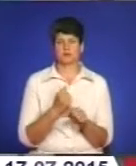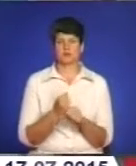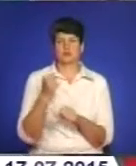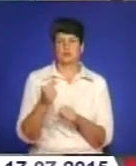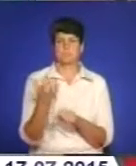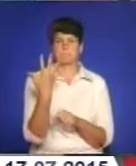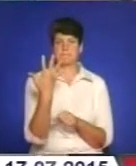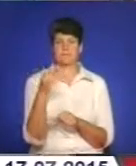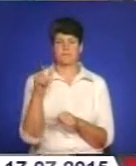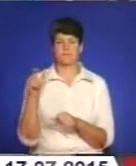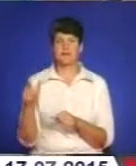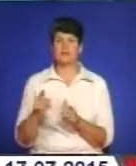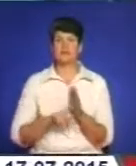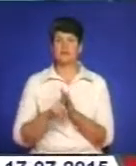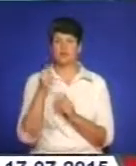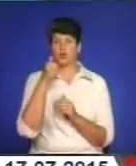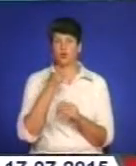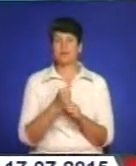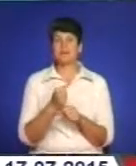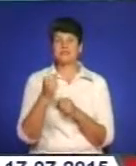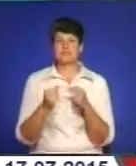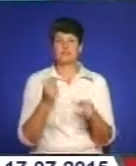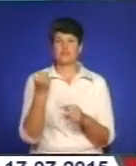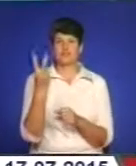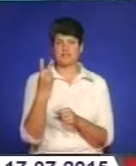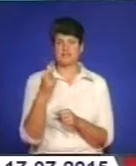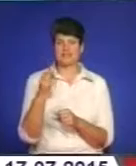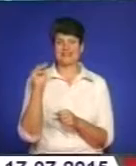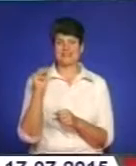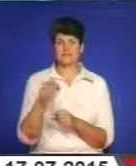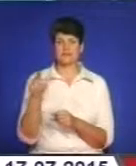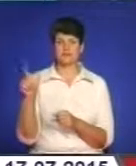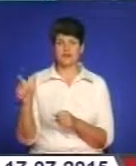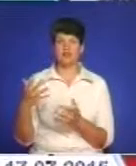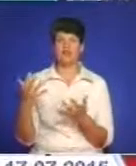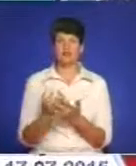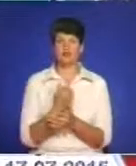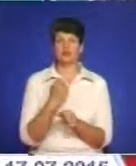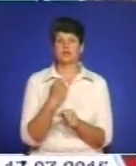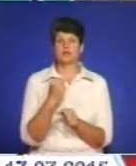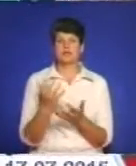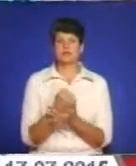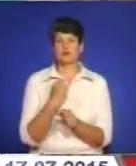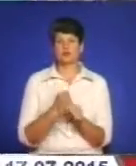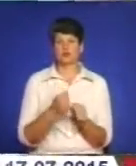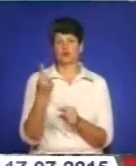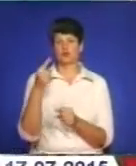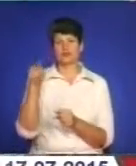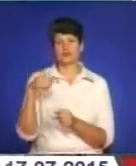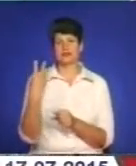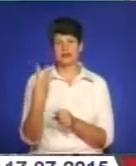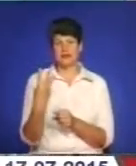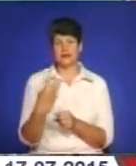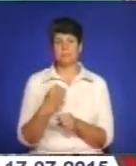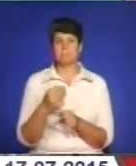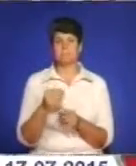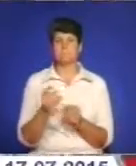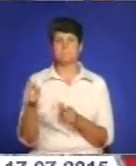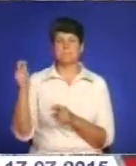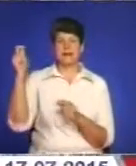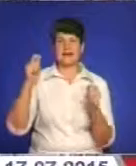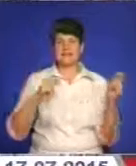Від початку року працевлаштовано 12 тисяч осіб. Також вдалося знайти роботу для понад третини вимушених переселенців. А із